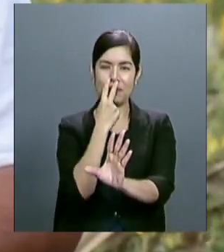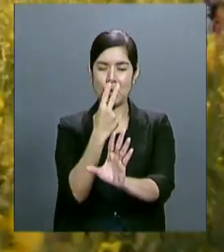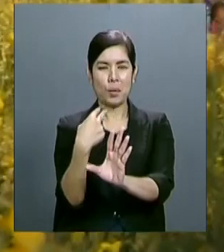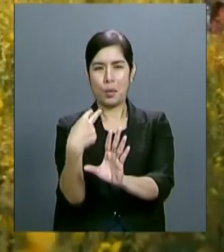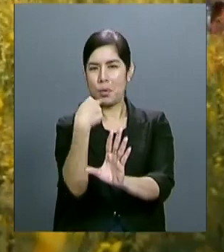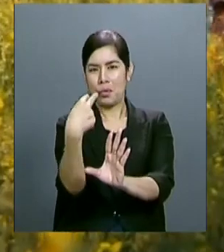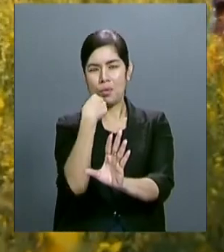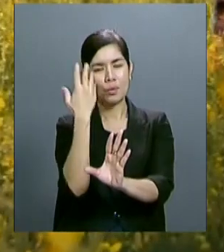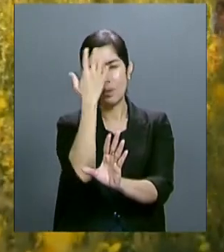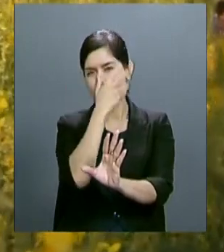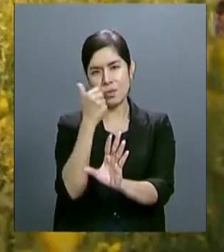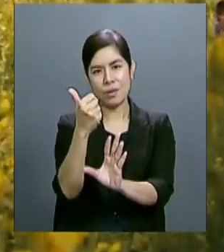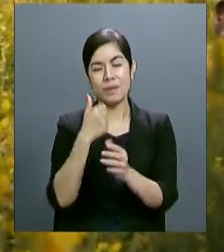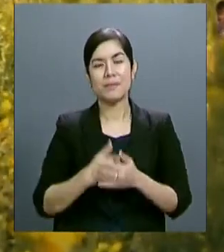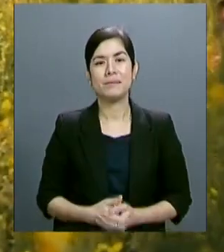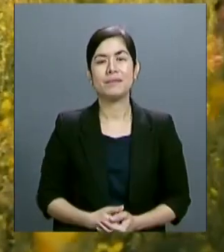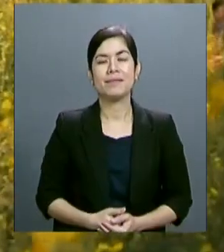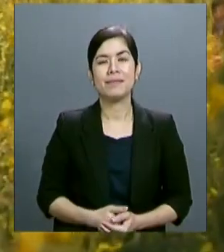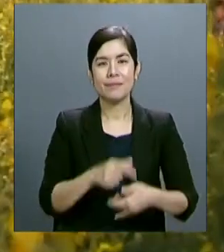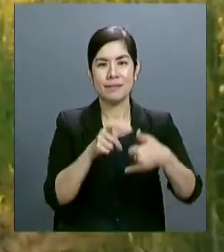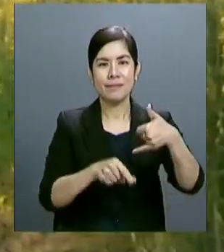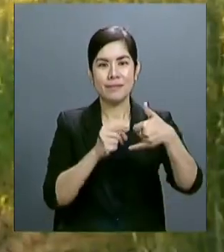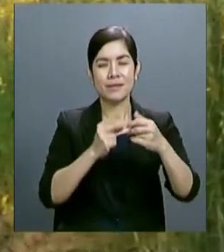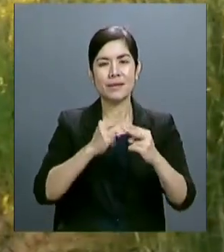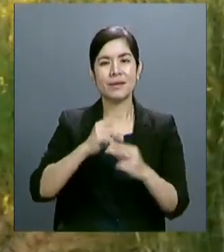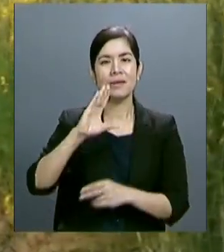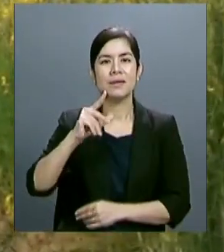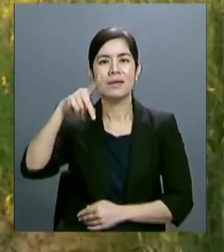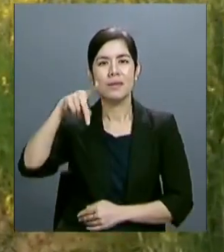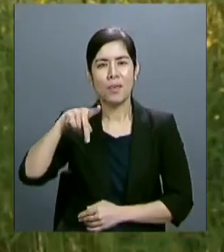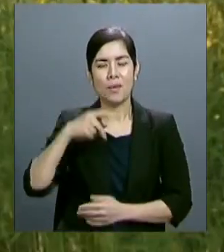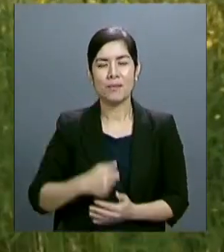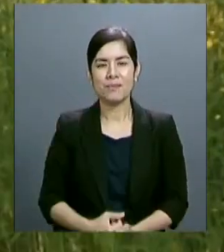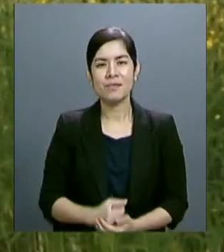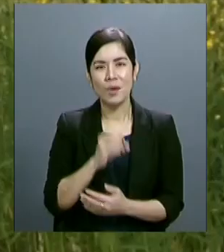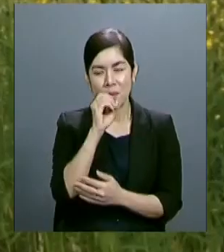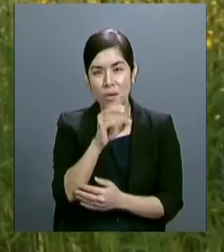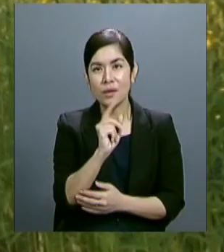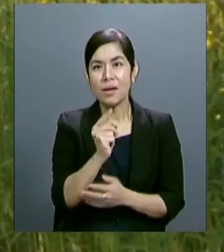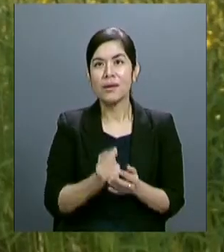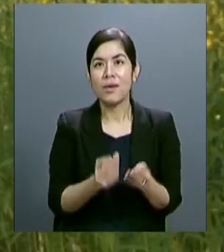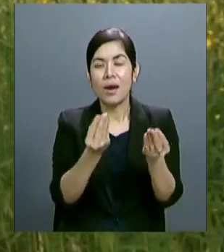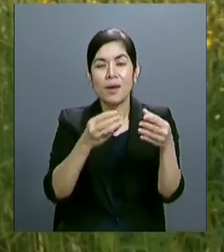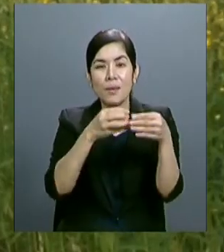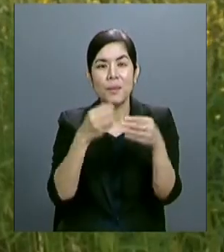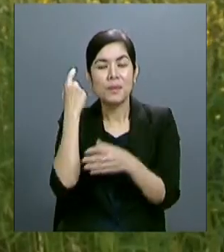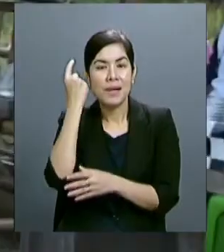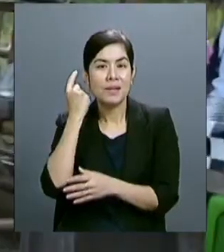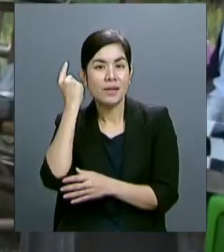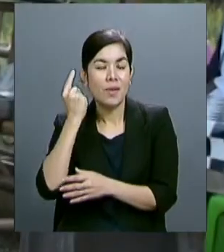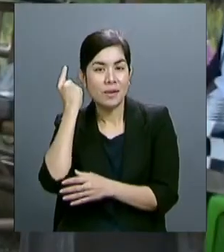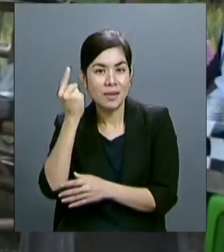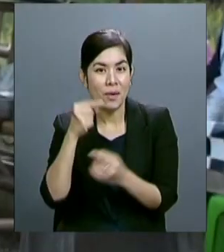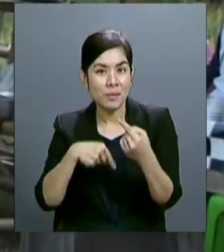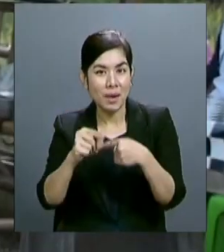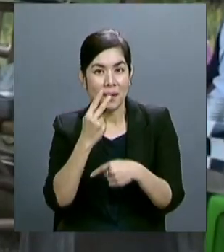งาม นายเชิดพงษ์บุญที่สุดได้บอกอีกว่านอกจากให้นักท่องเที่ยวมาเที่ยวแล้วยังเปิดโอกา